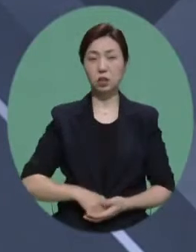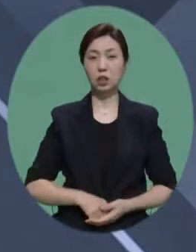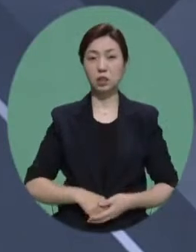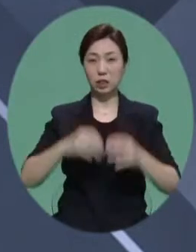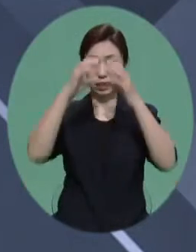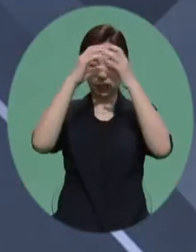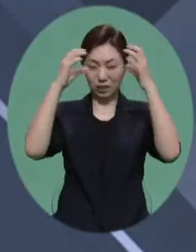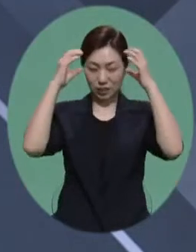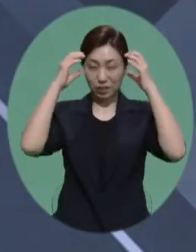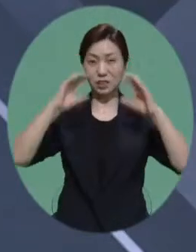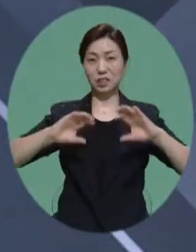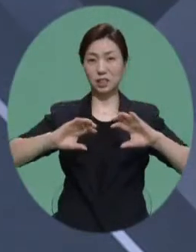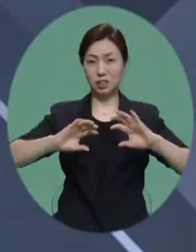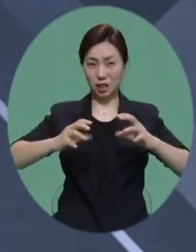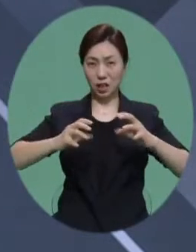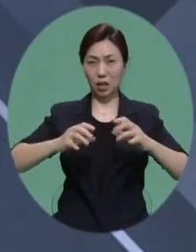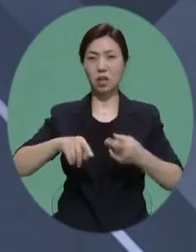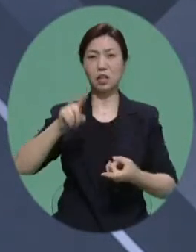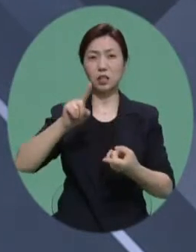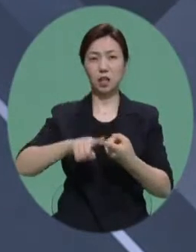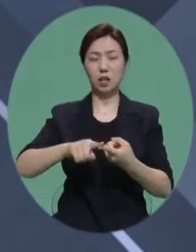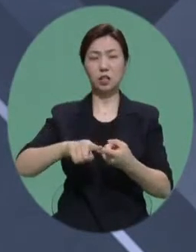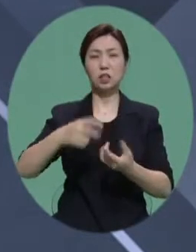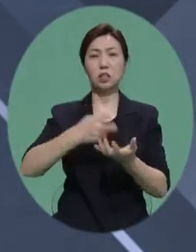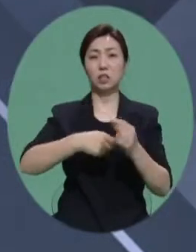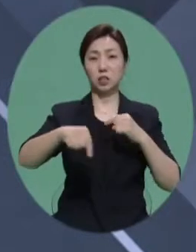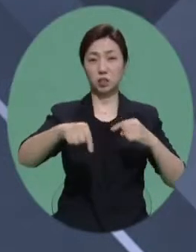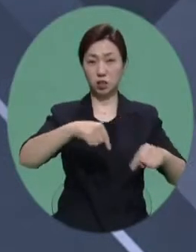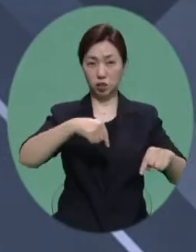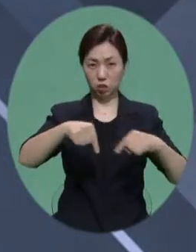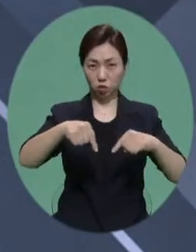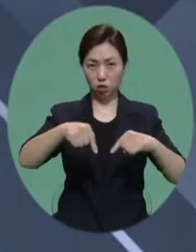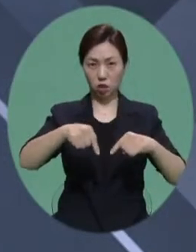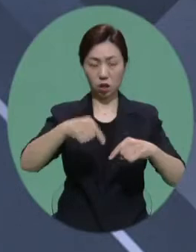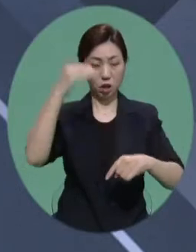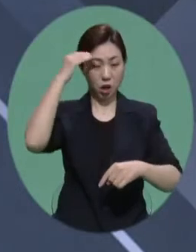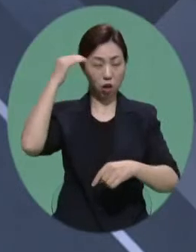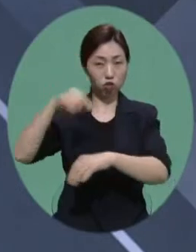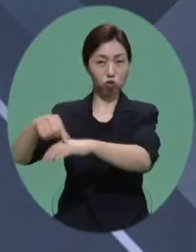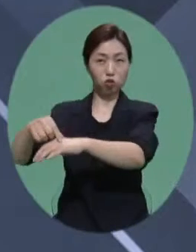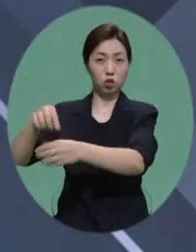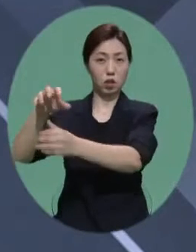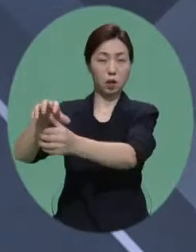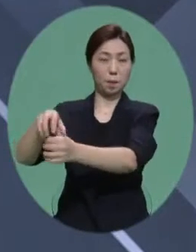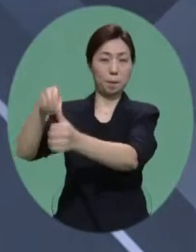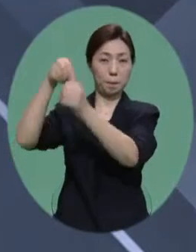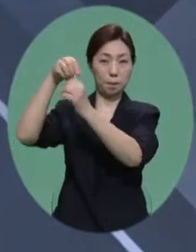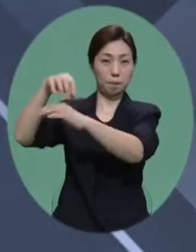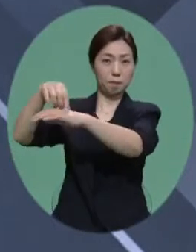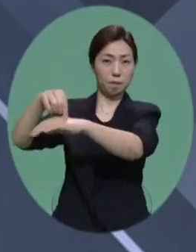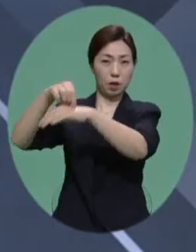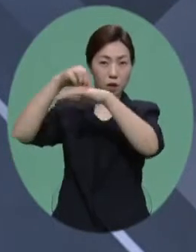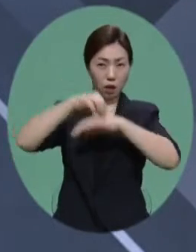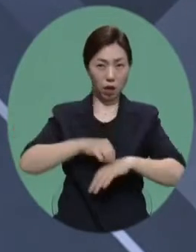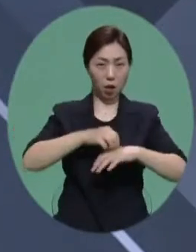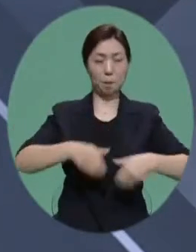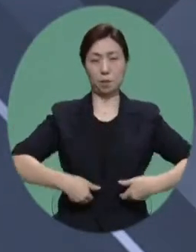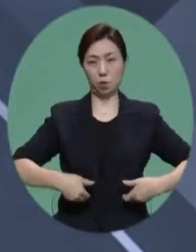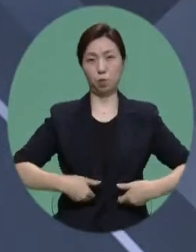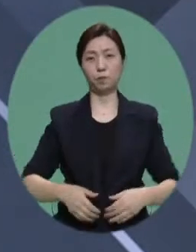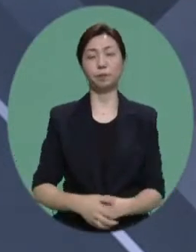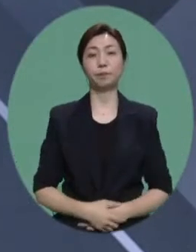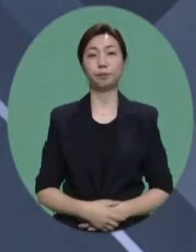제도를 우리나라도 도입해야 되지 않는가 싶습니다 그래서 이